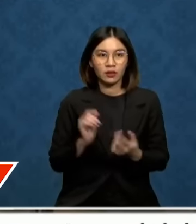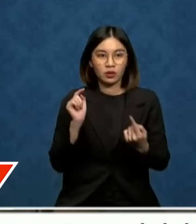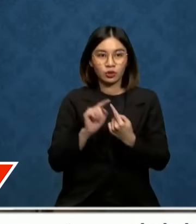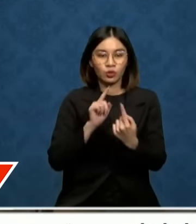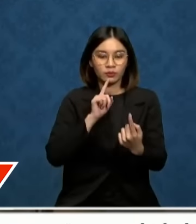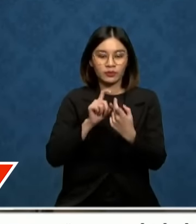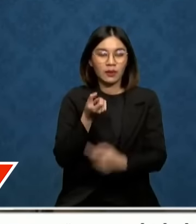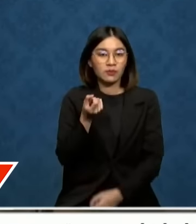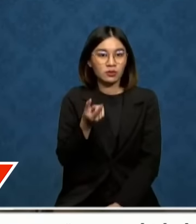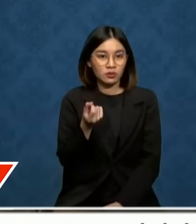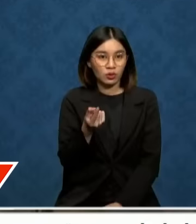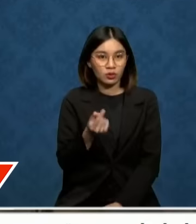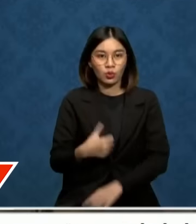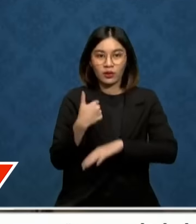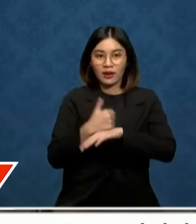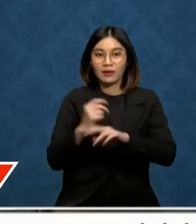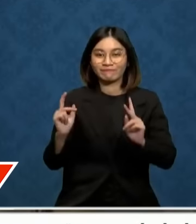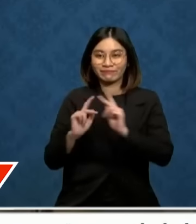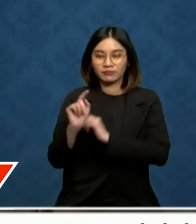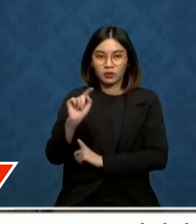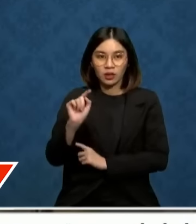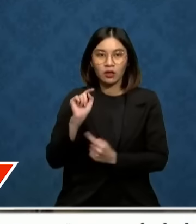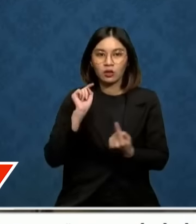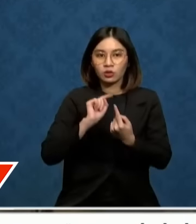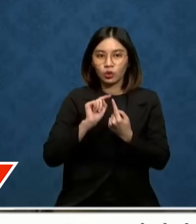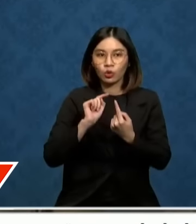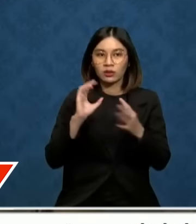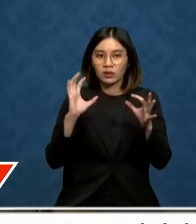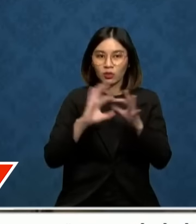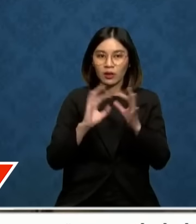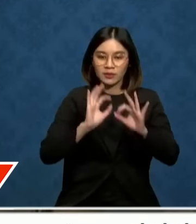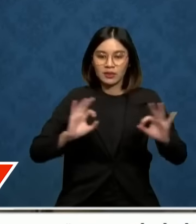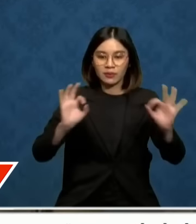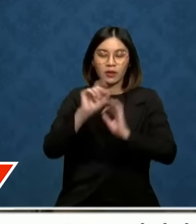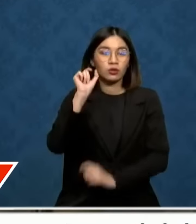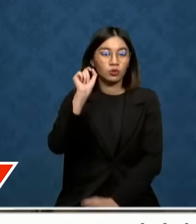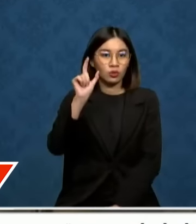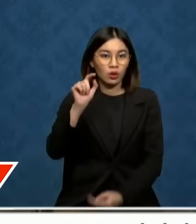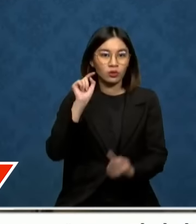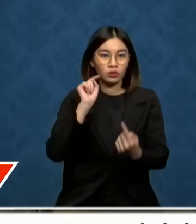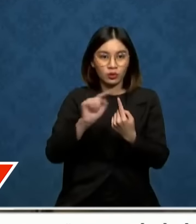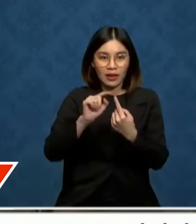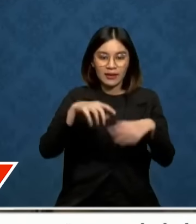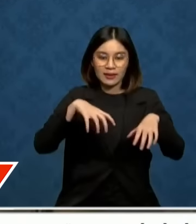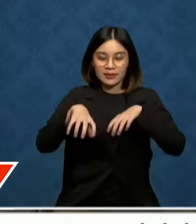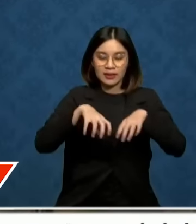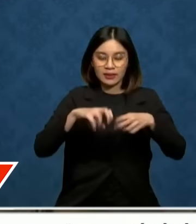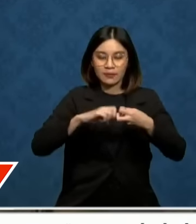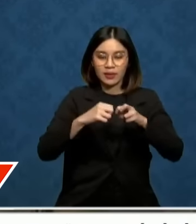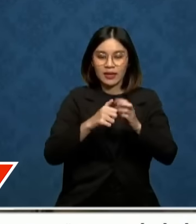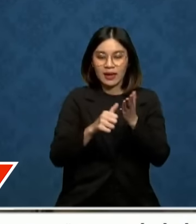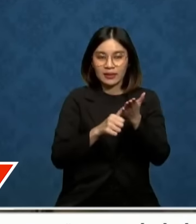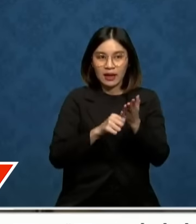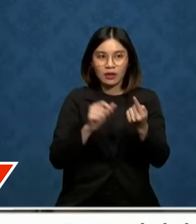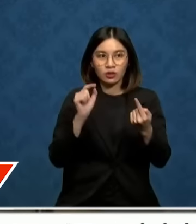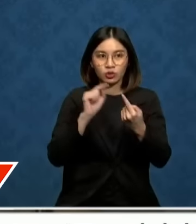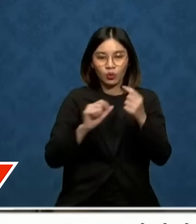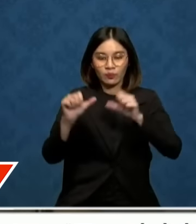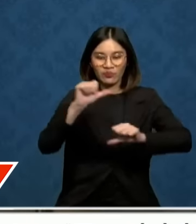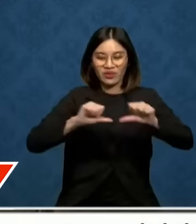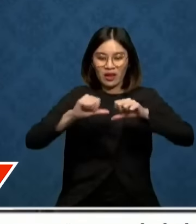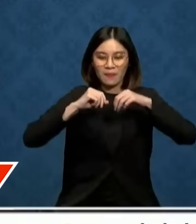ทู้ถามสดนะครับท่านรัฐมนตรีครับเป็นกรณีเรื่องความจำเป็นเร่งด่วนในการเร่งรัดจัดการแก้ไขปัญหาสารเคมีรั่ว